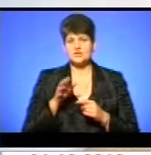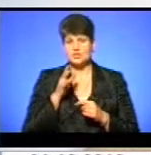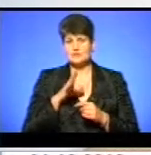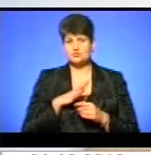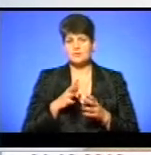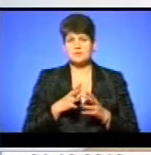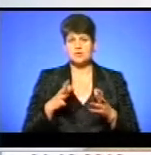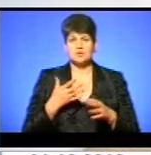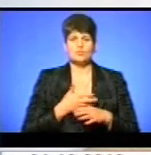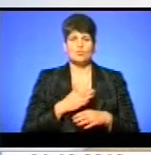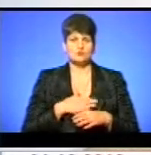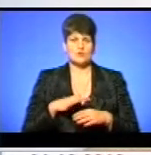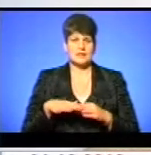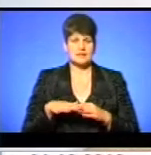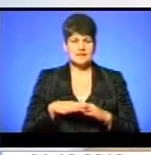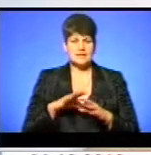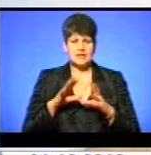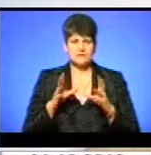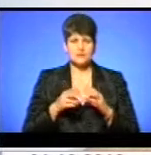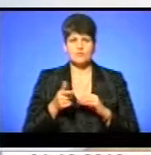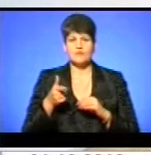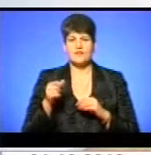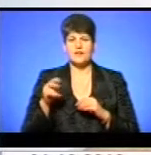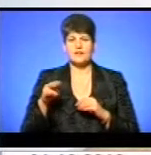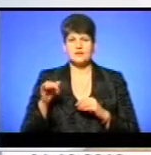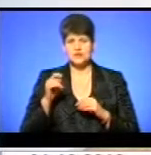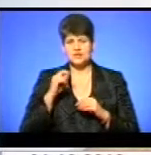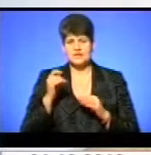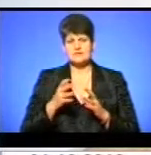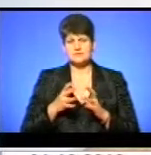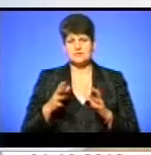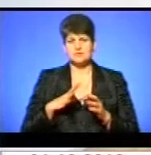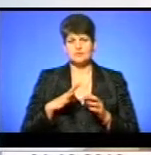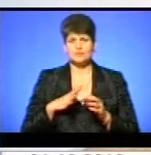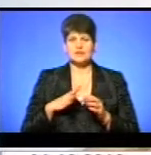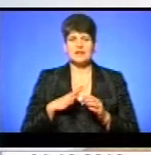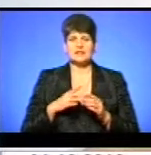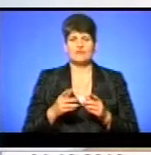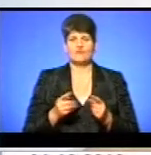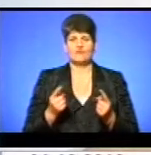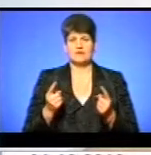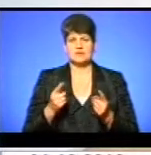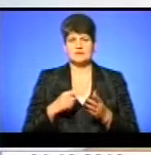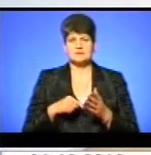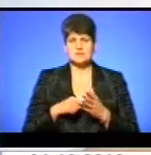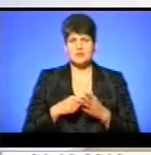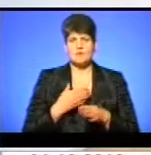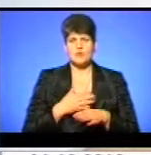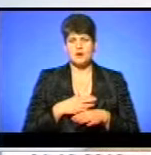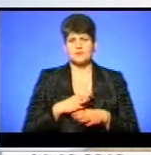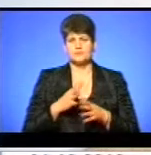польського населення. Хоча в цілому в Галичині українці суттєво переважали польське населення, але в великих містах поляки мали певну чисельну